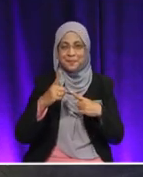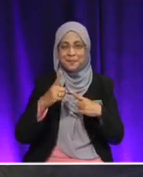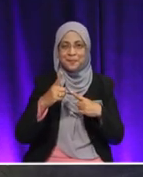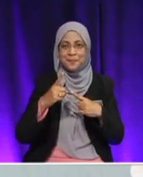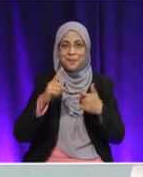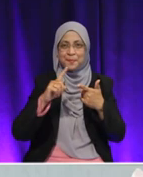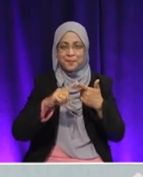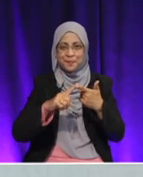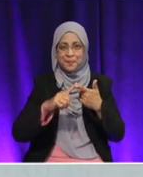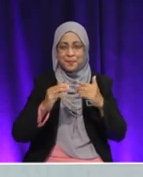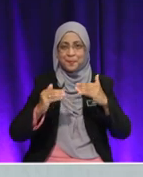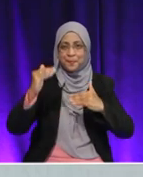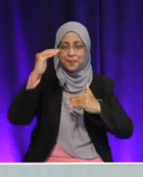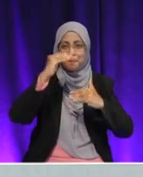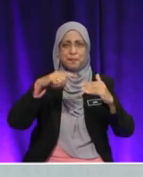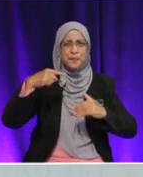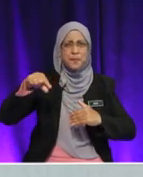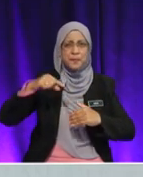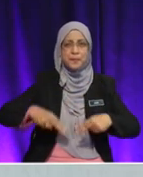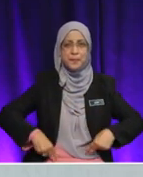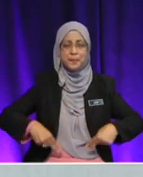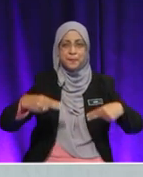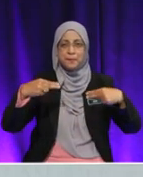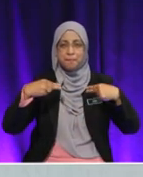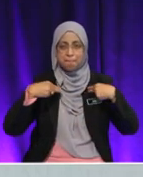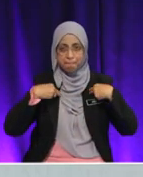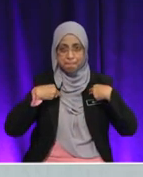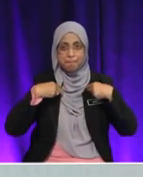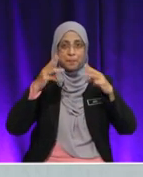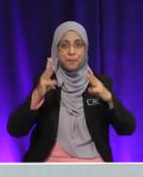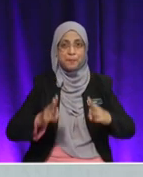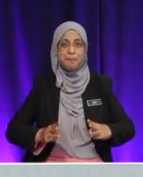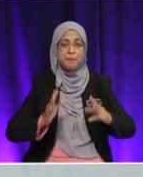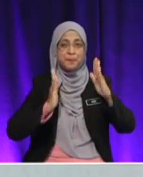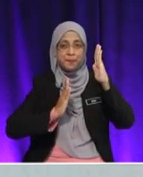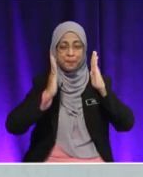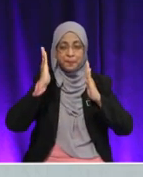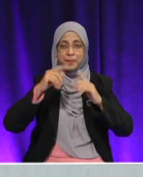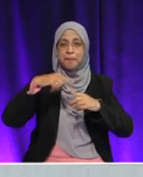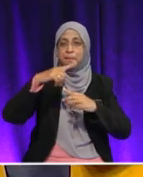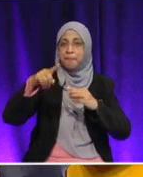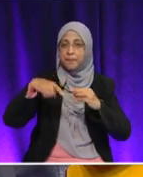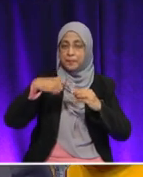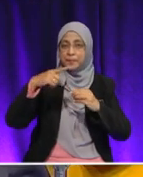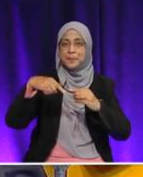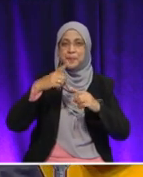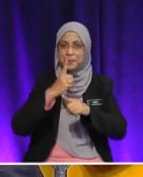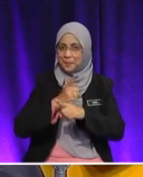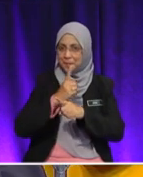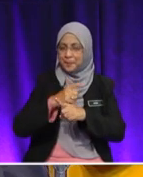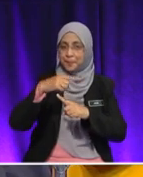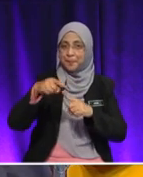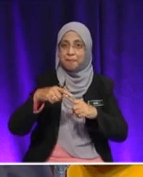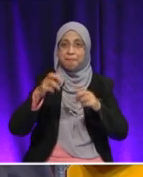meningkatkan quality hidup warga negara tepat juga apabila rakyat membayar Cukai kerajaan